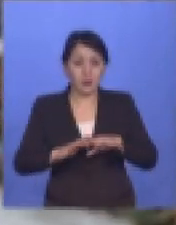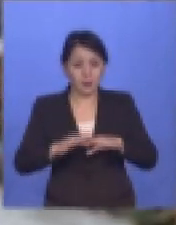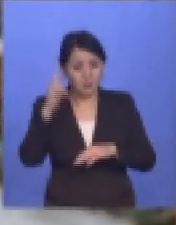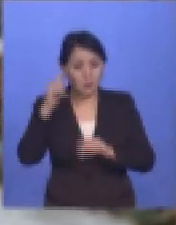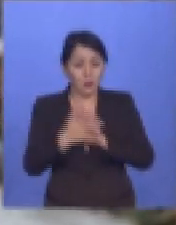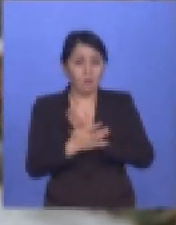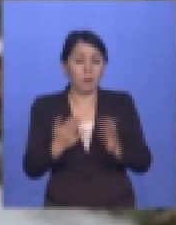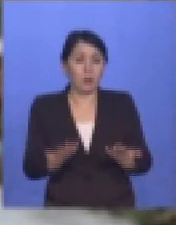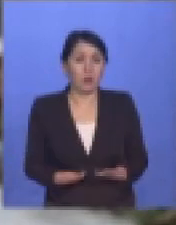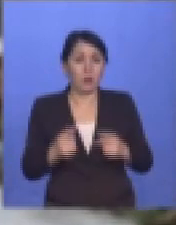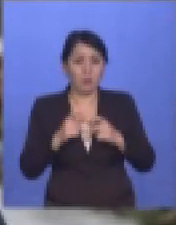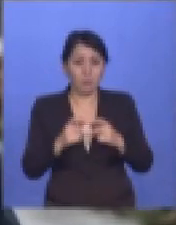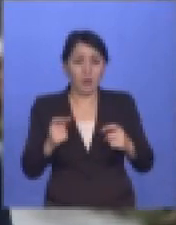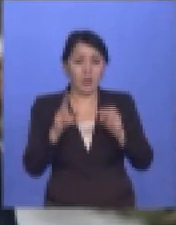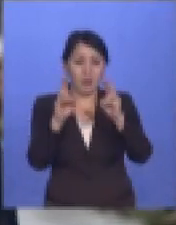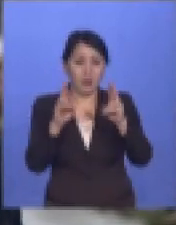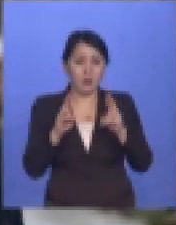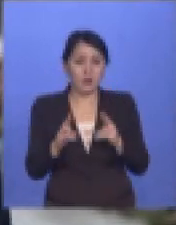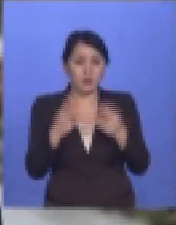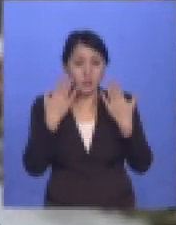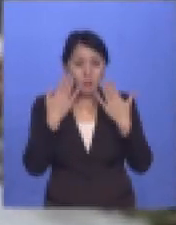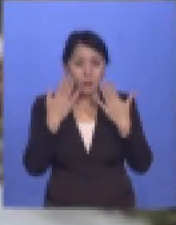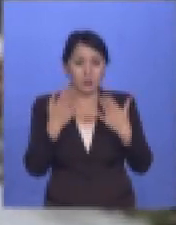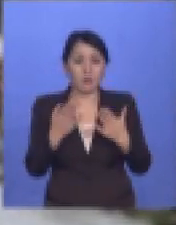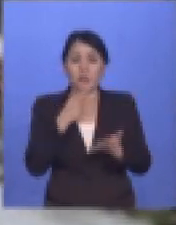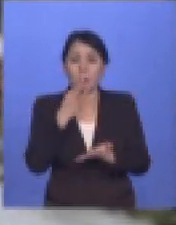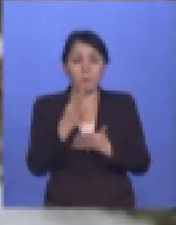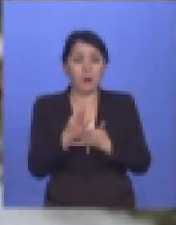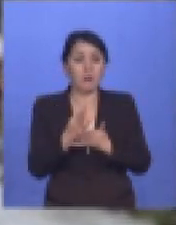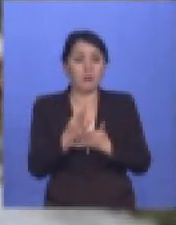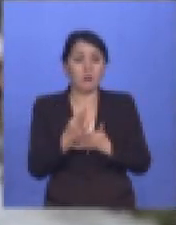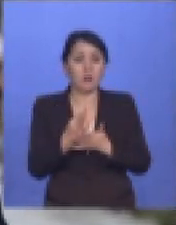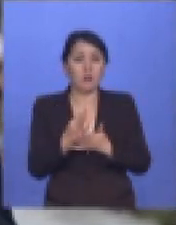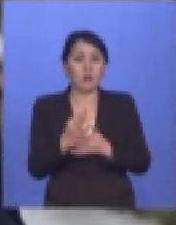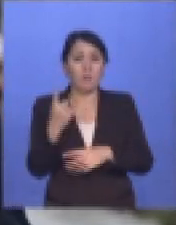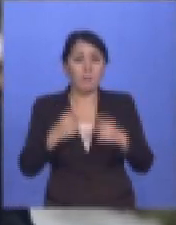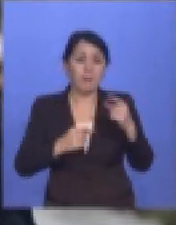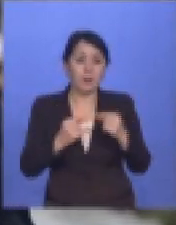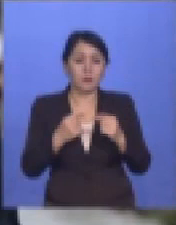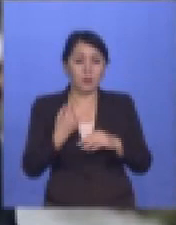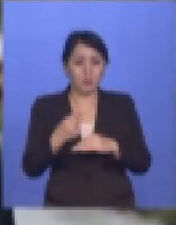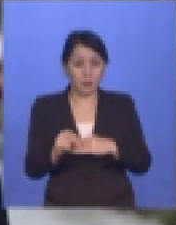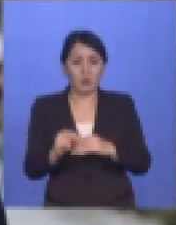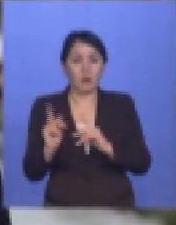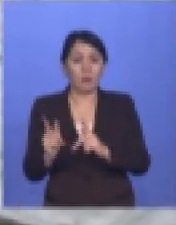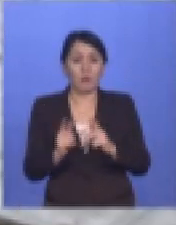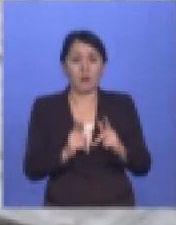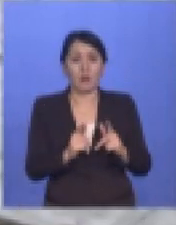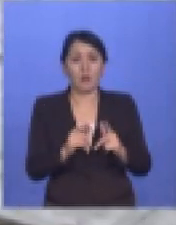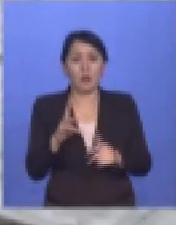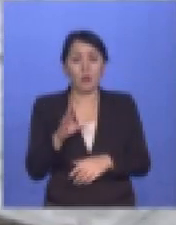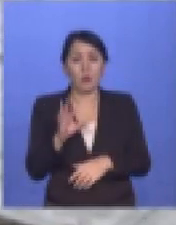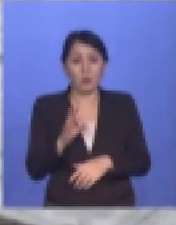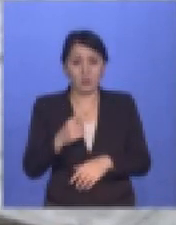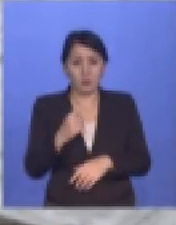дейміз. Тұрғындар негізгі ережелерден хабардар болса, әрі жауапкершілік танытса, сүт қабылдауға әрдайым дайынбыз. Айта